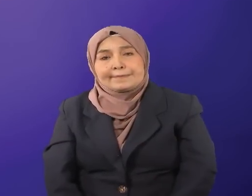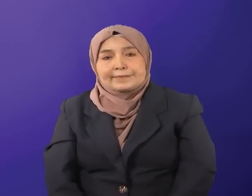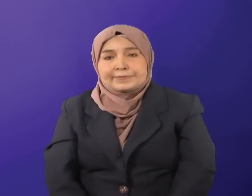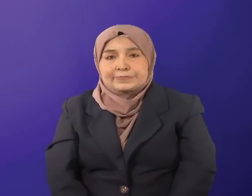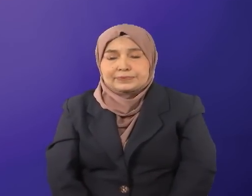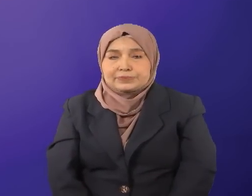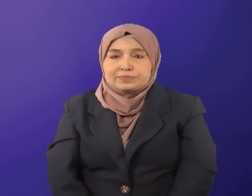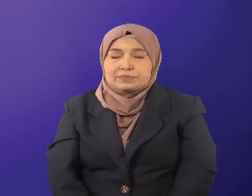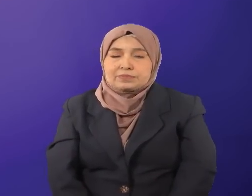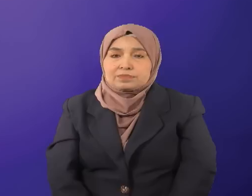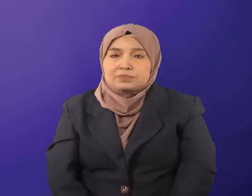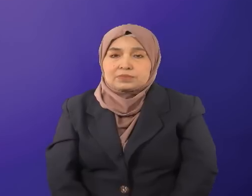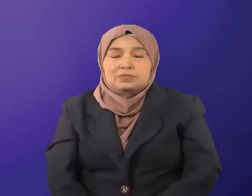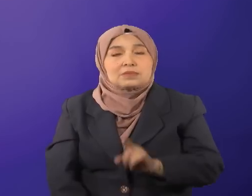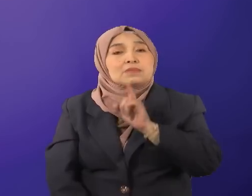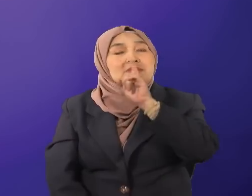bil'ibad.